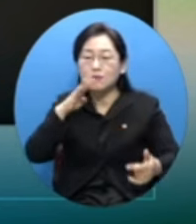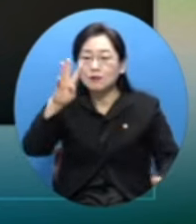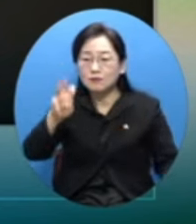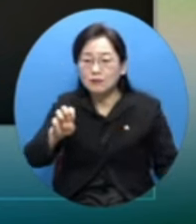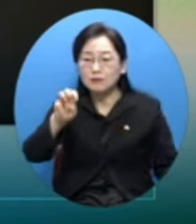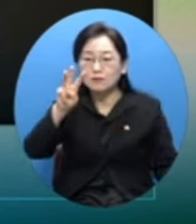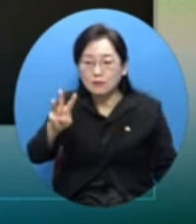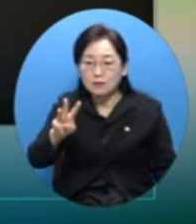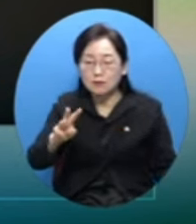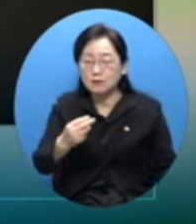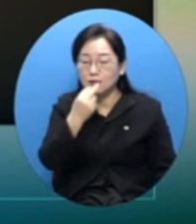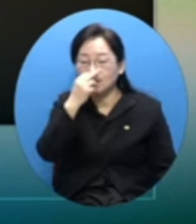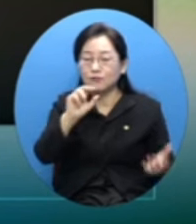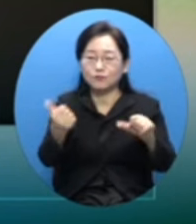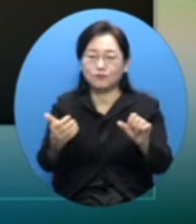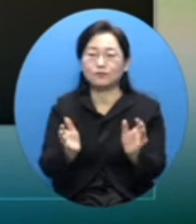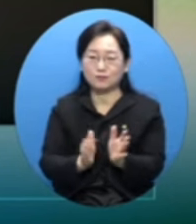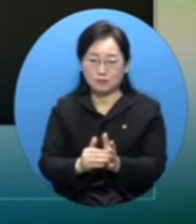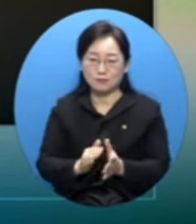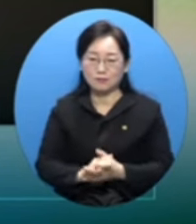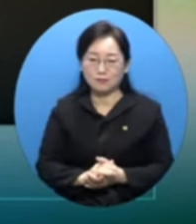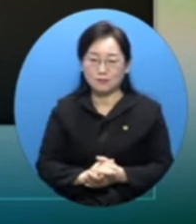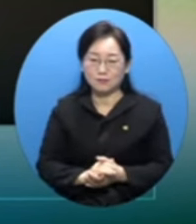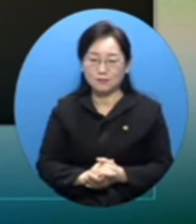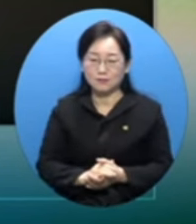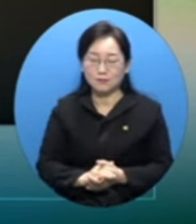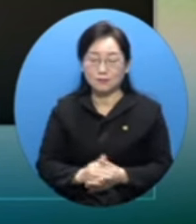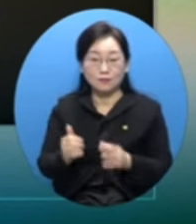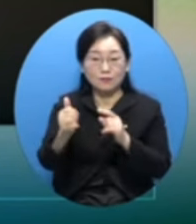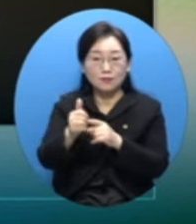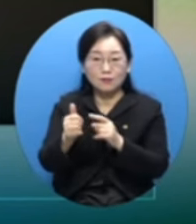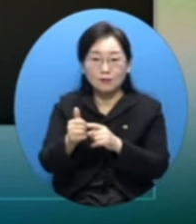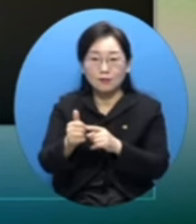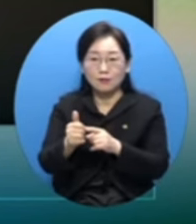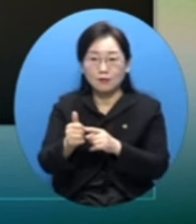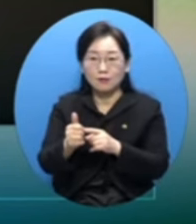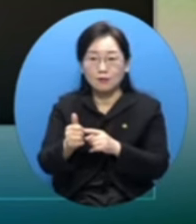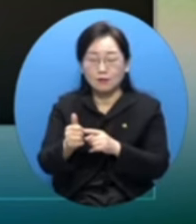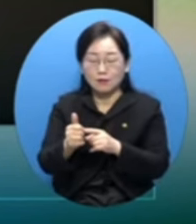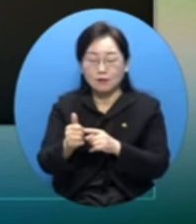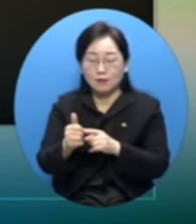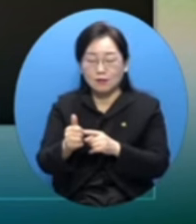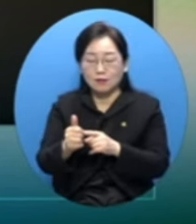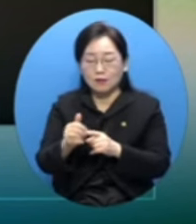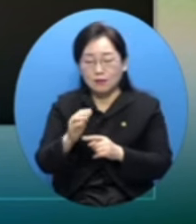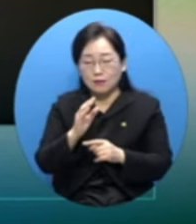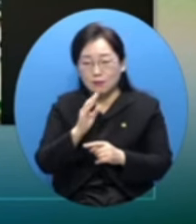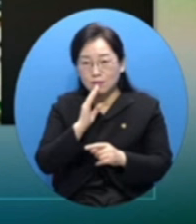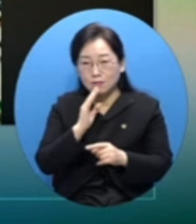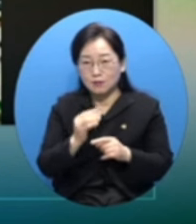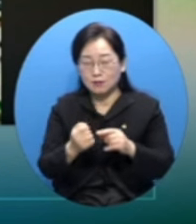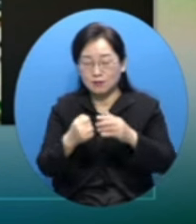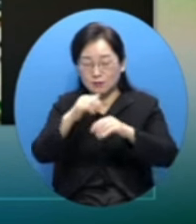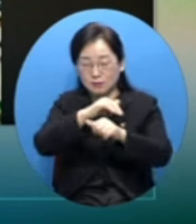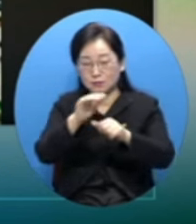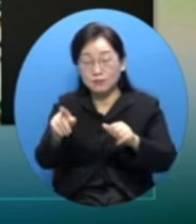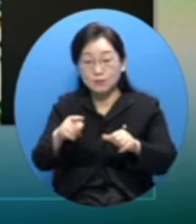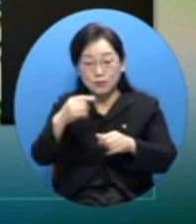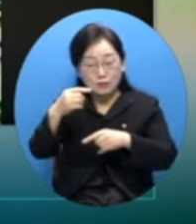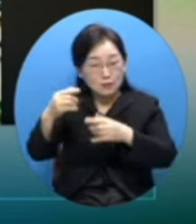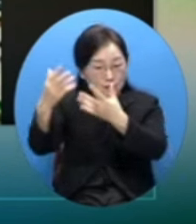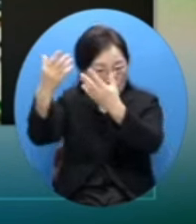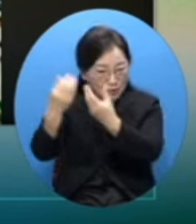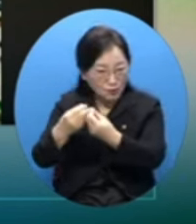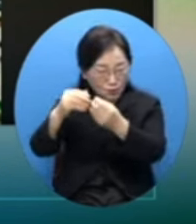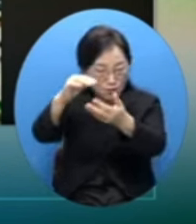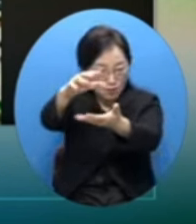나이로 생을 마감합니다. 그의 이야기는 후에 크리스찬이었던 휴 허드슨 감독에서 불의 전차라고